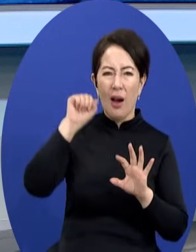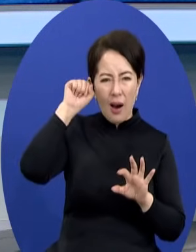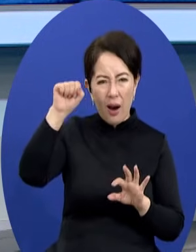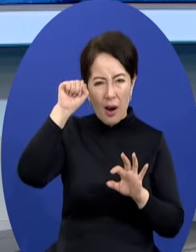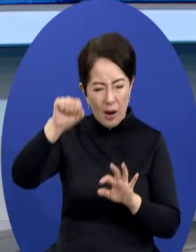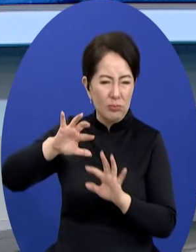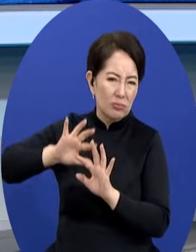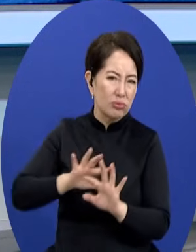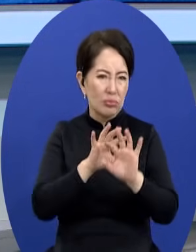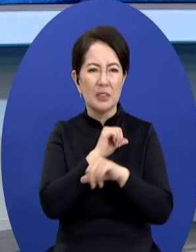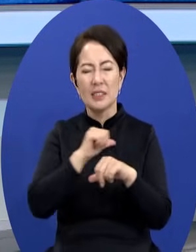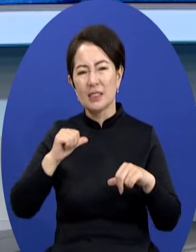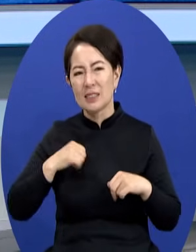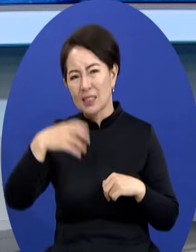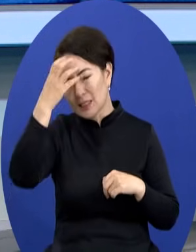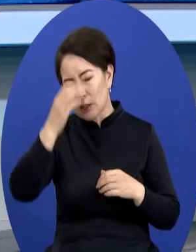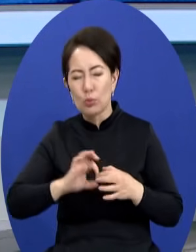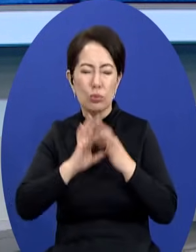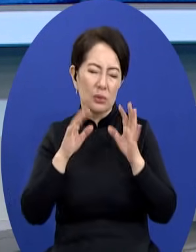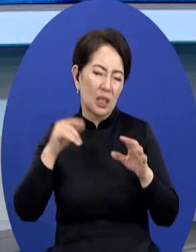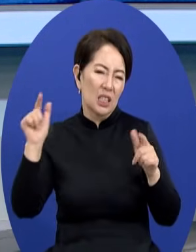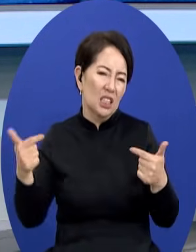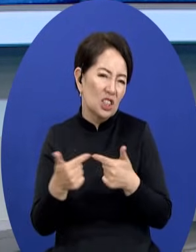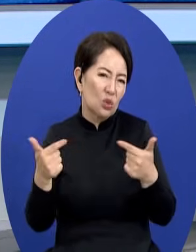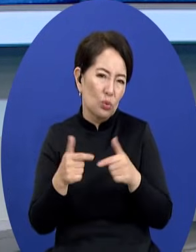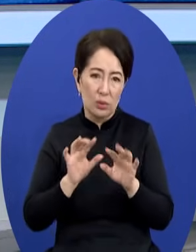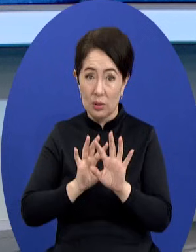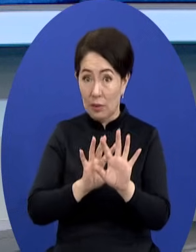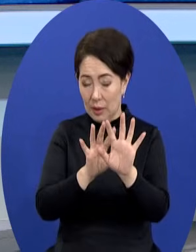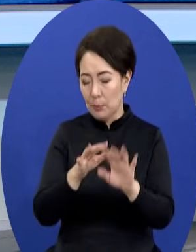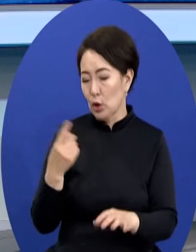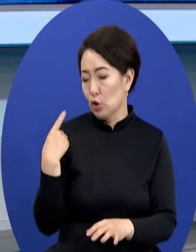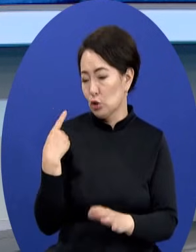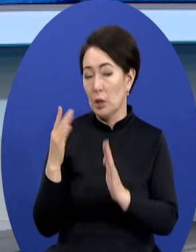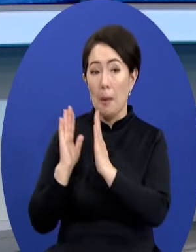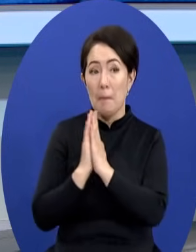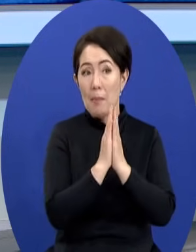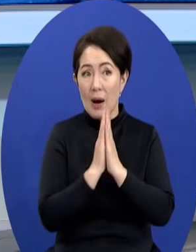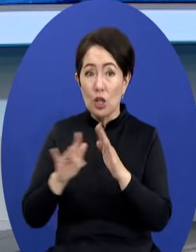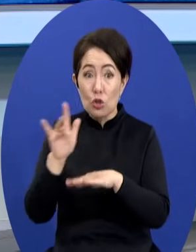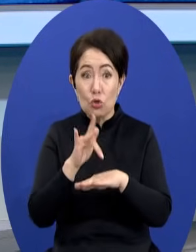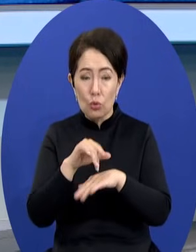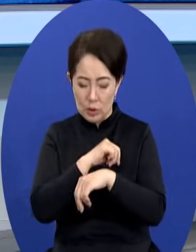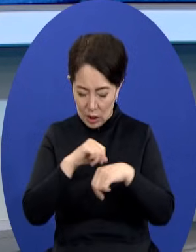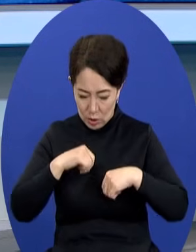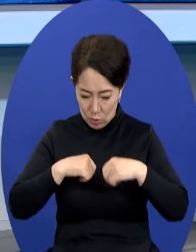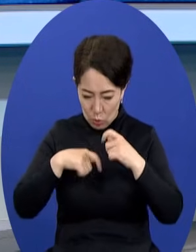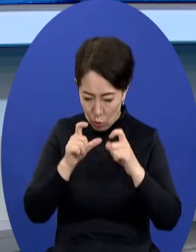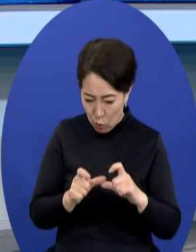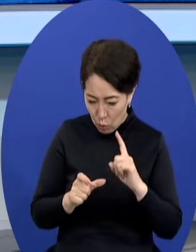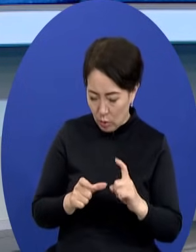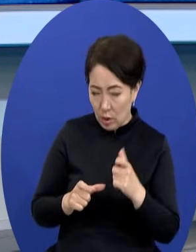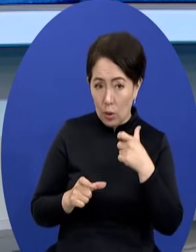сэргээхийг шаардаж эсэргүүцлийн хөдөлгөөн хөрнүүлсээр байна. Өчигдөрлөхөд Мьянмарын холбооны улсын төвийн нэгэн хотод иргэд сэргээхний хооронд мөргөлдөөн